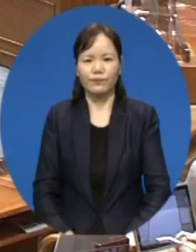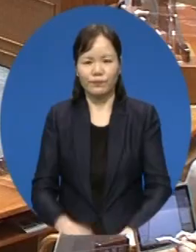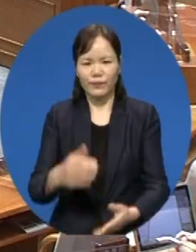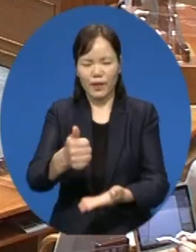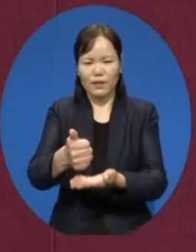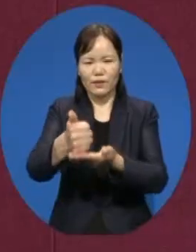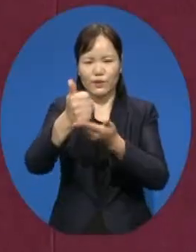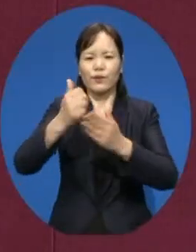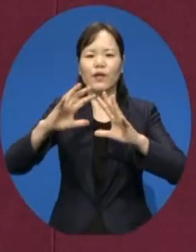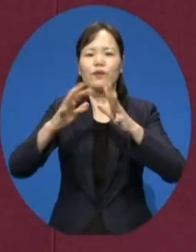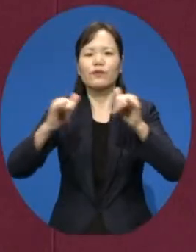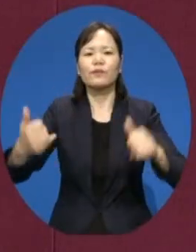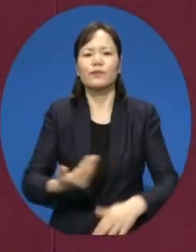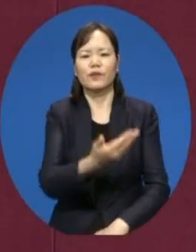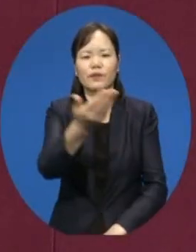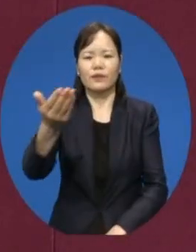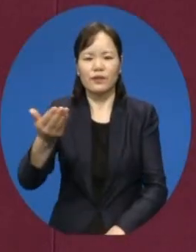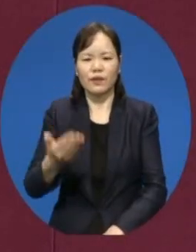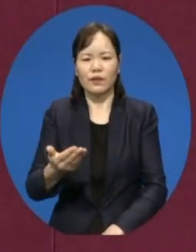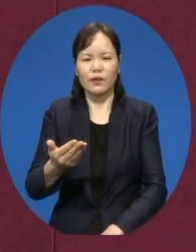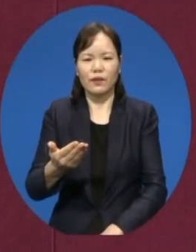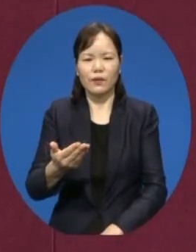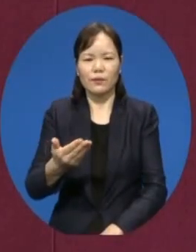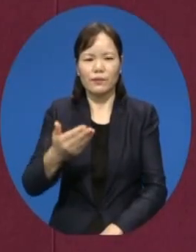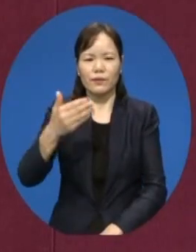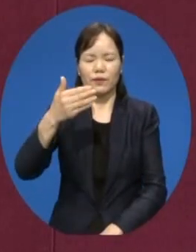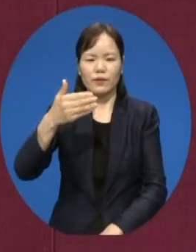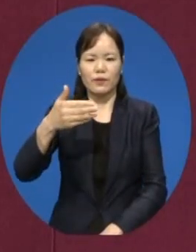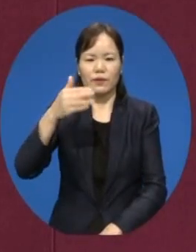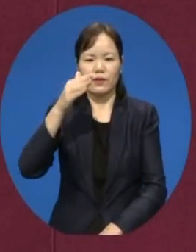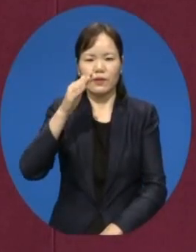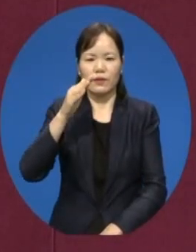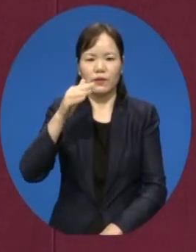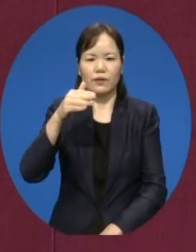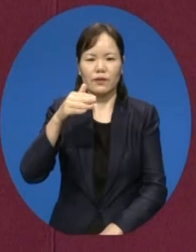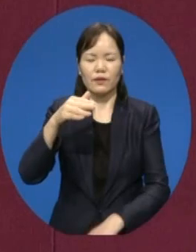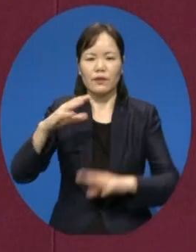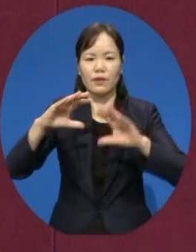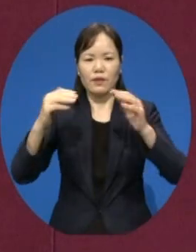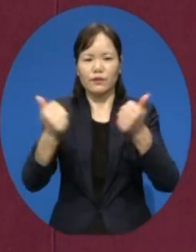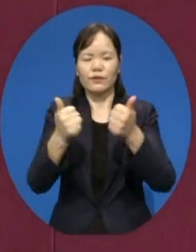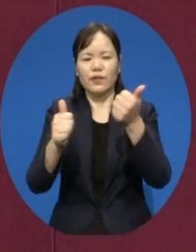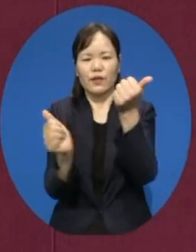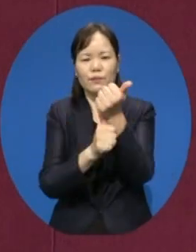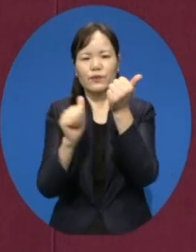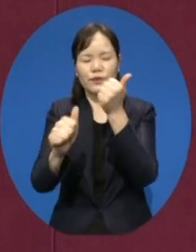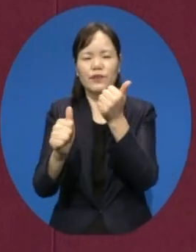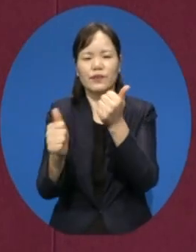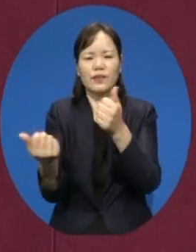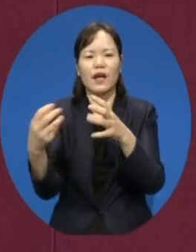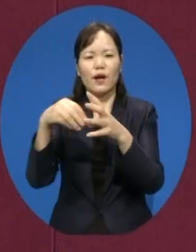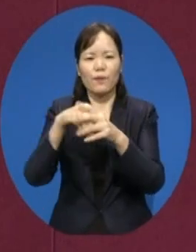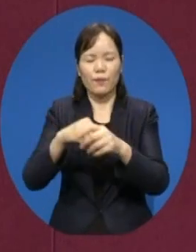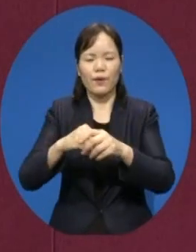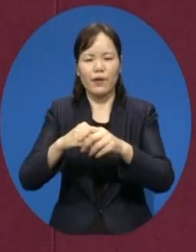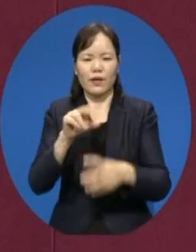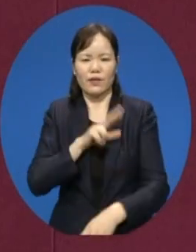존경하는 국민 여러분, 정진석 국회 부의장을 비롯한 선배, 동료 의원